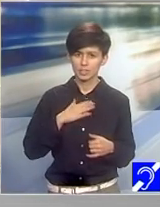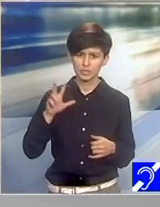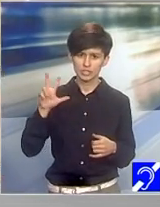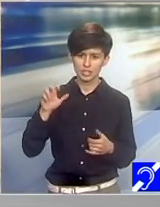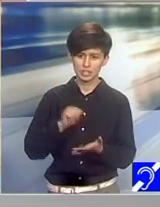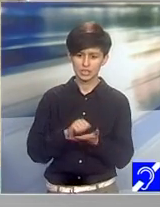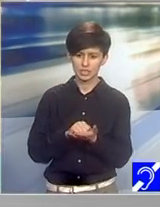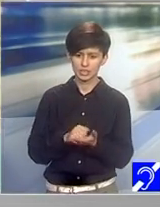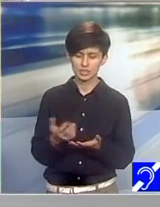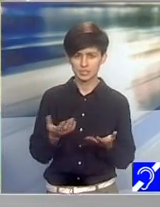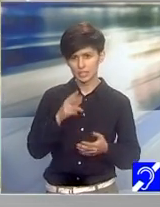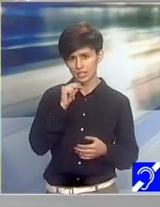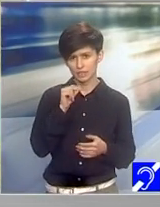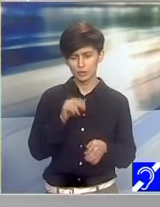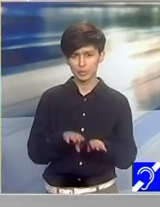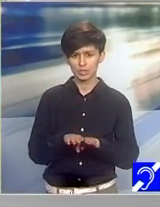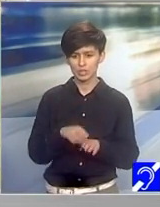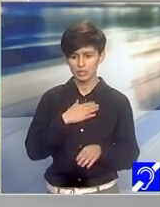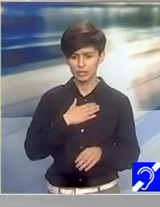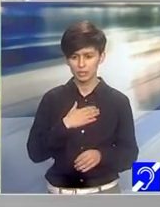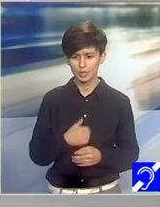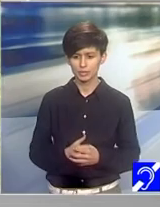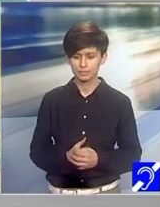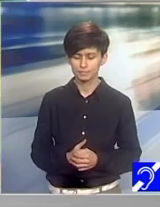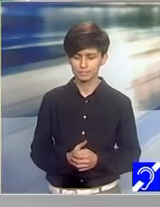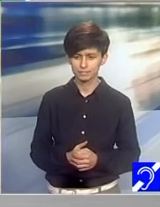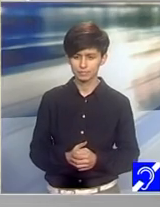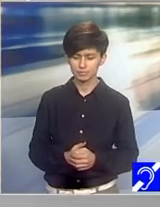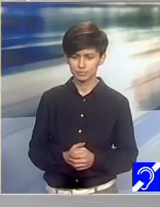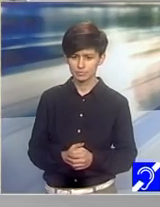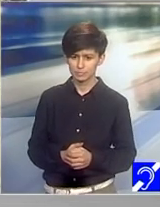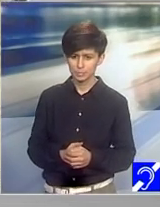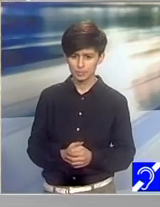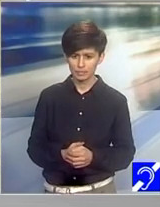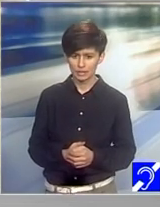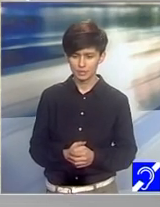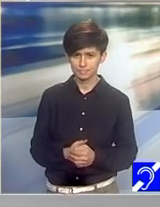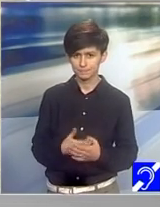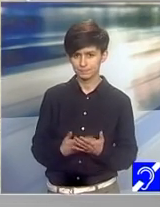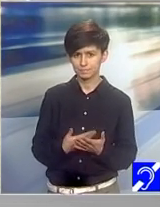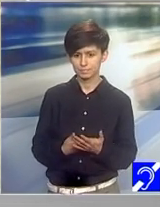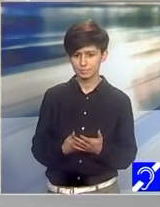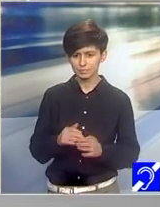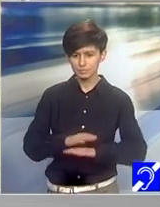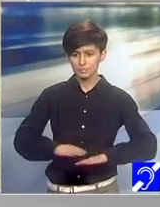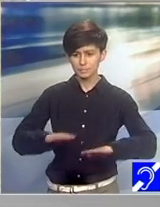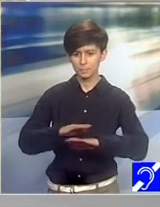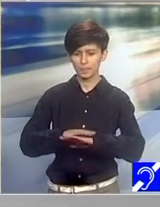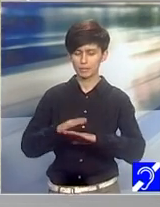de care vorbea colegul Tudor Sălăgean. Dar pentru marele public, nu